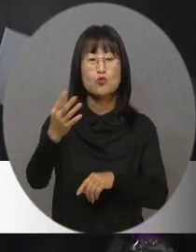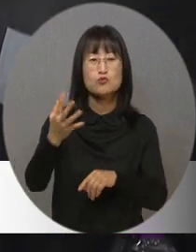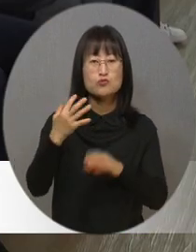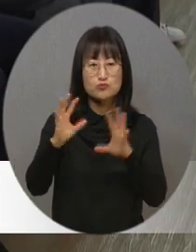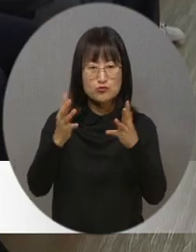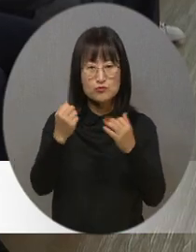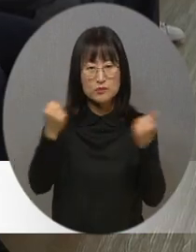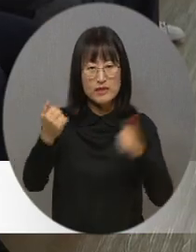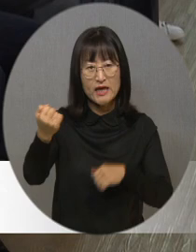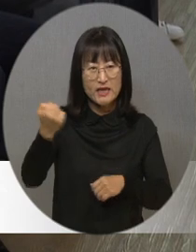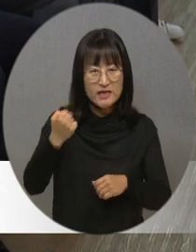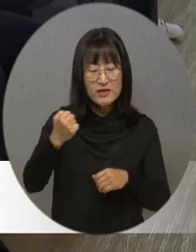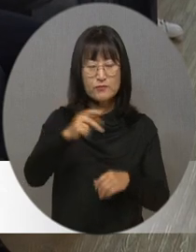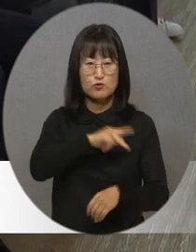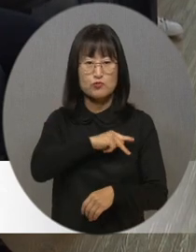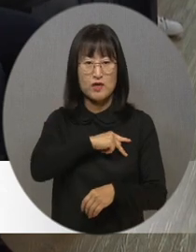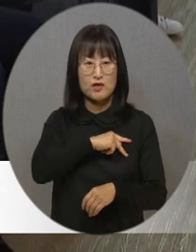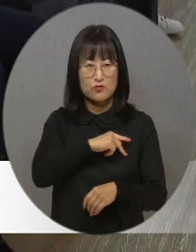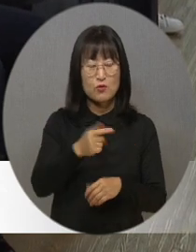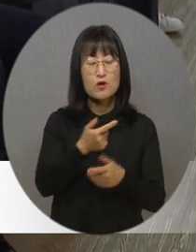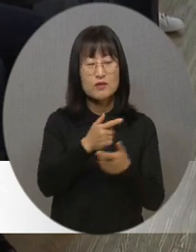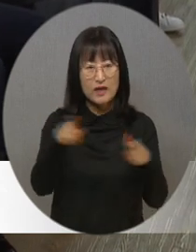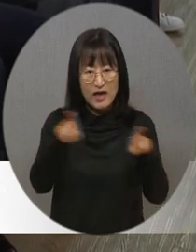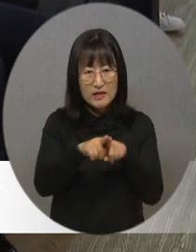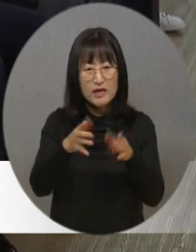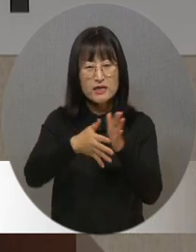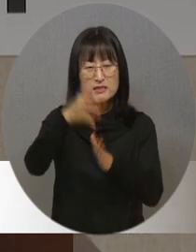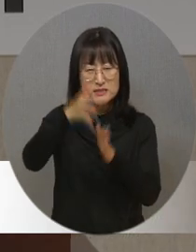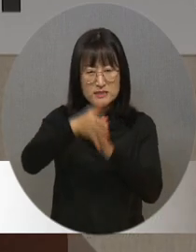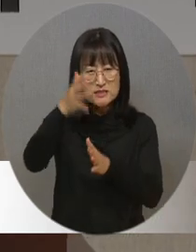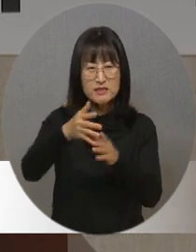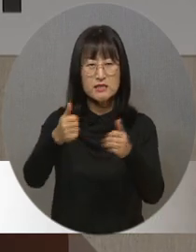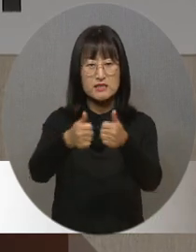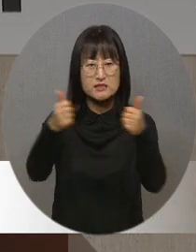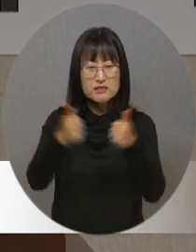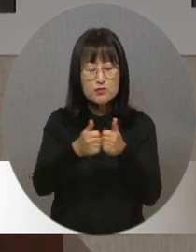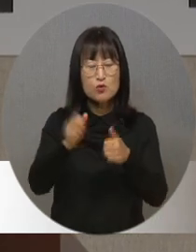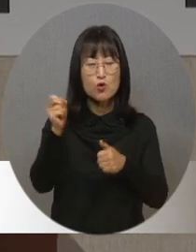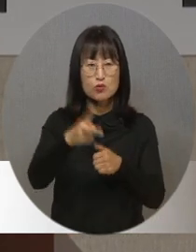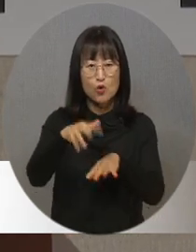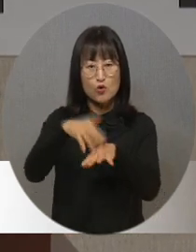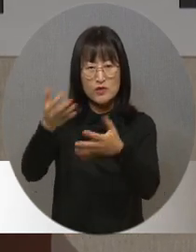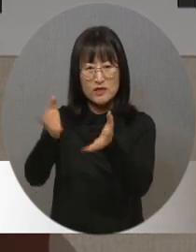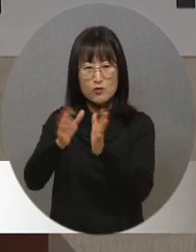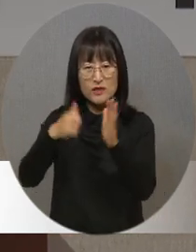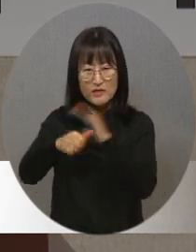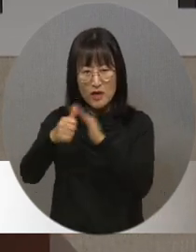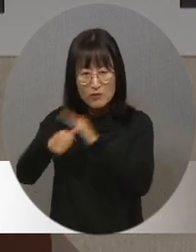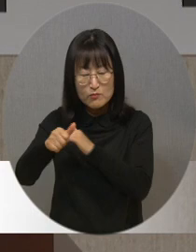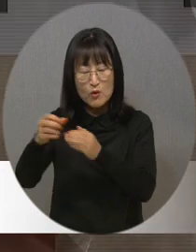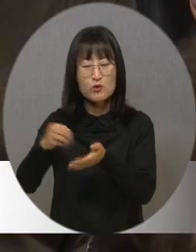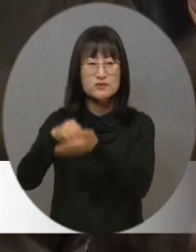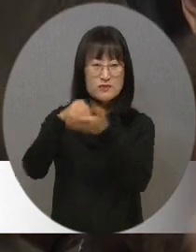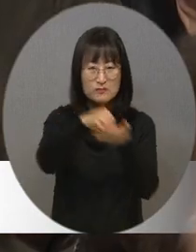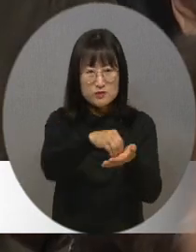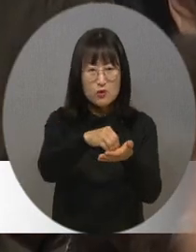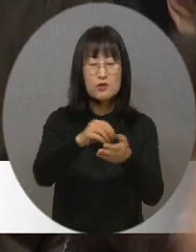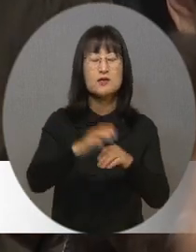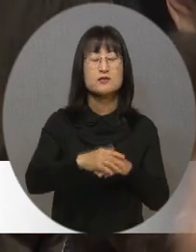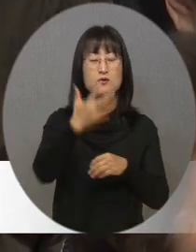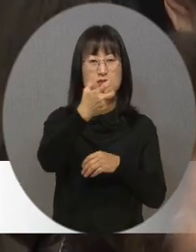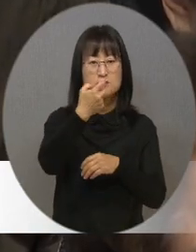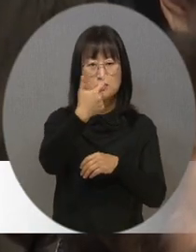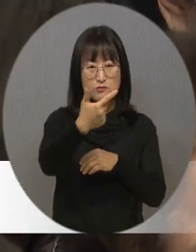이응권 당협위원장을 비롯한 시의원, 보훈단체장, 기관단체장이 참석하여 재향군인의 창설